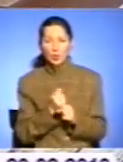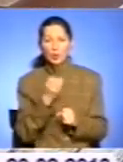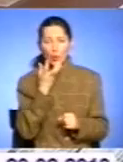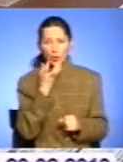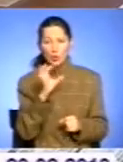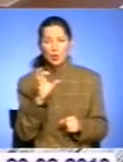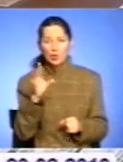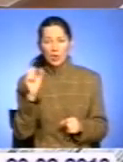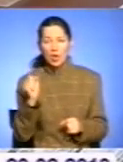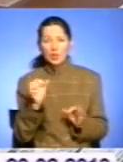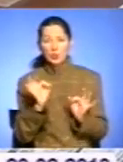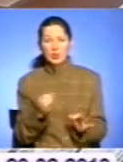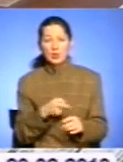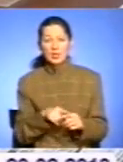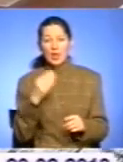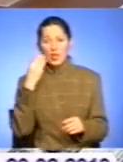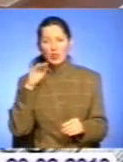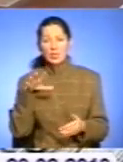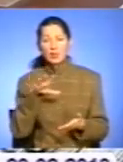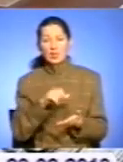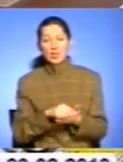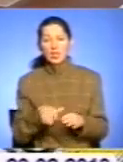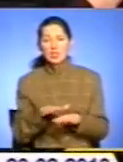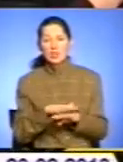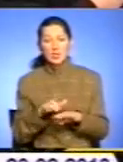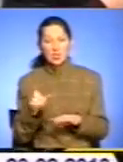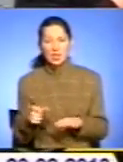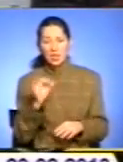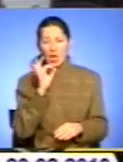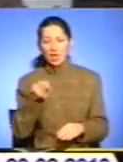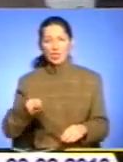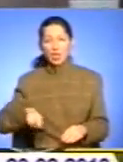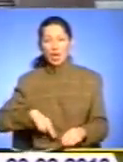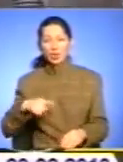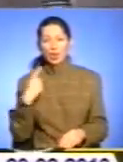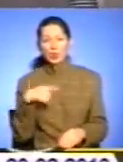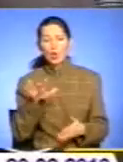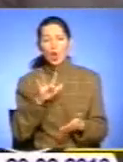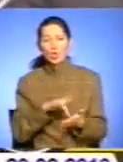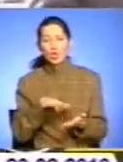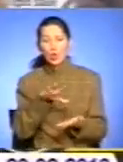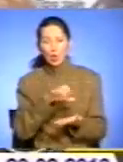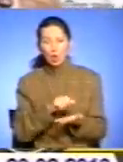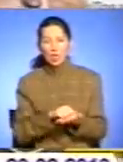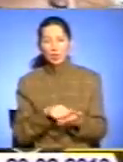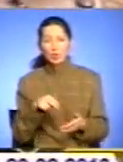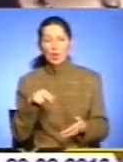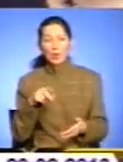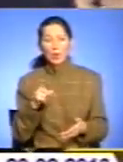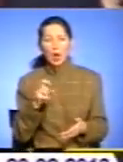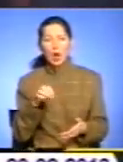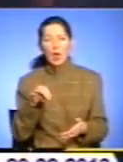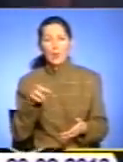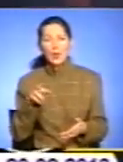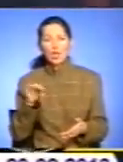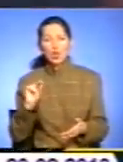Соціальна справедливість – це ефективна зайнятість населення, каже директор обласного центру зайнятості Петро Химайчук. Наше